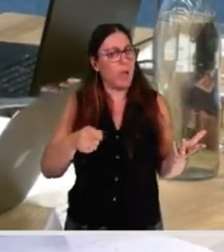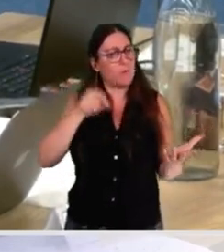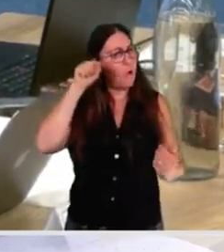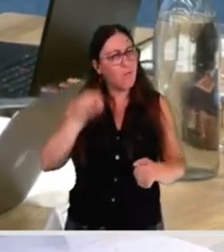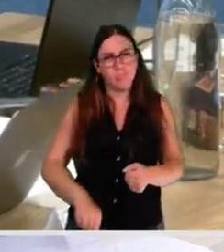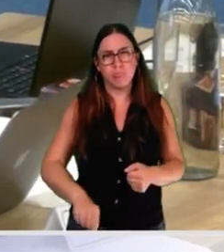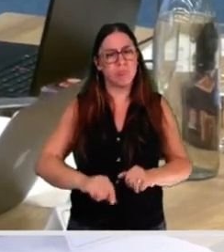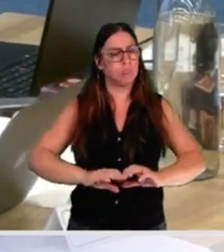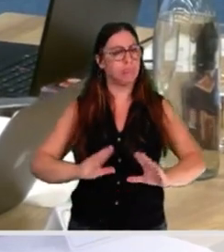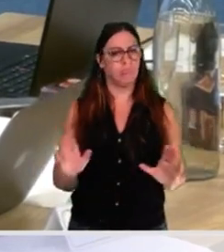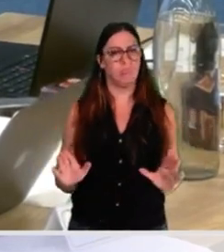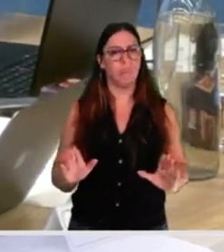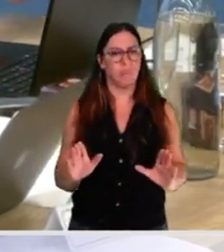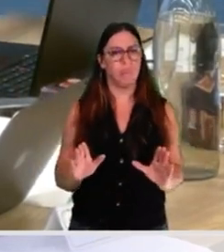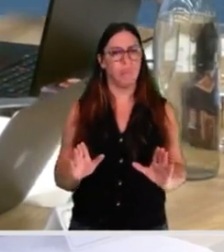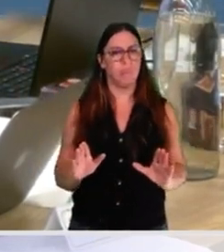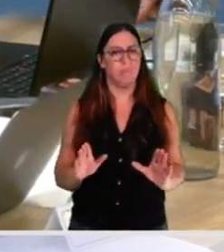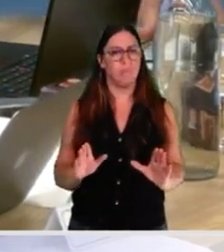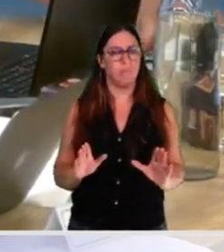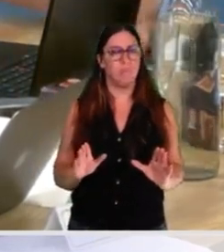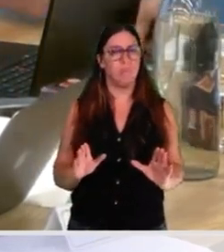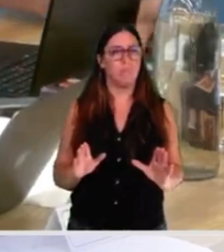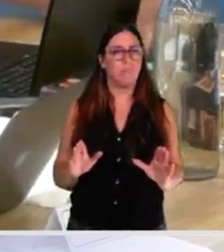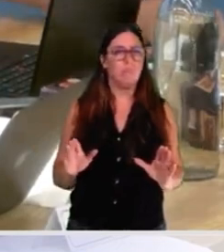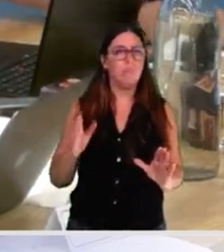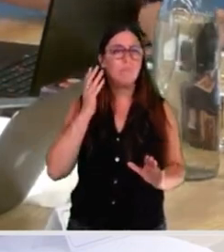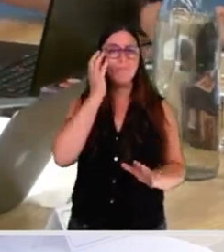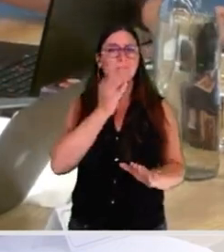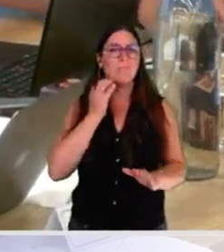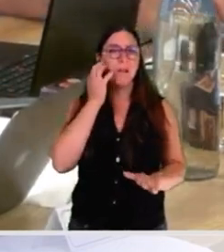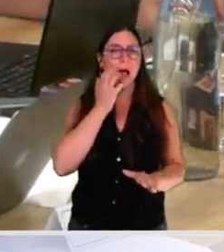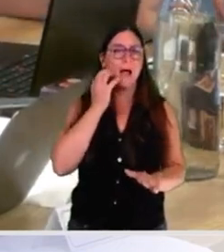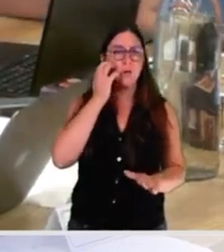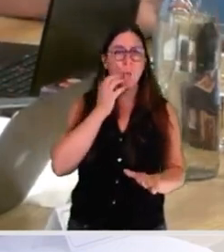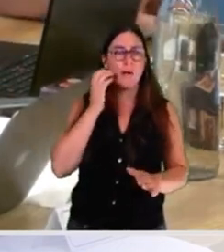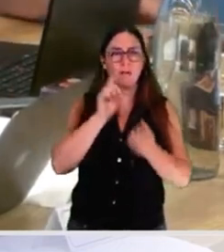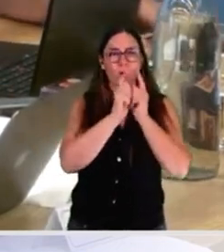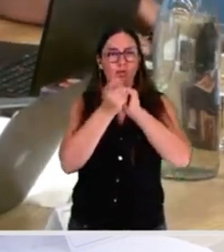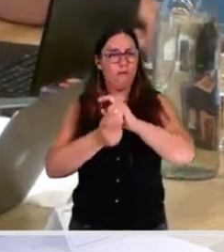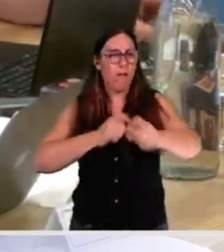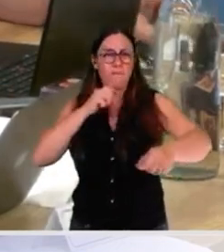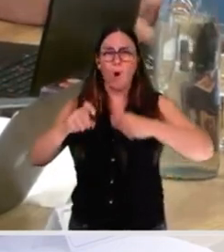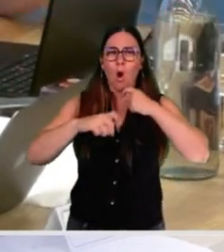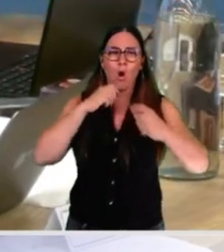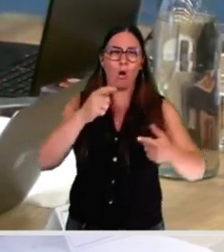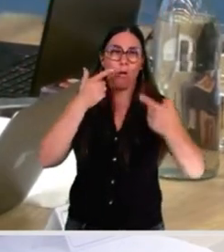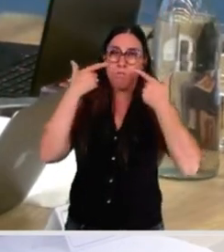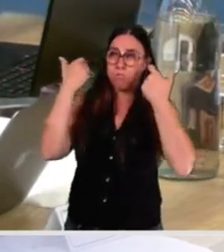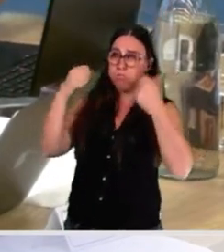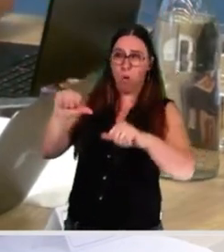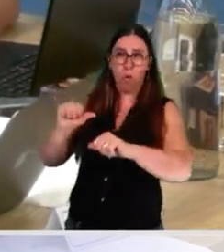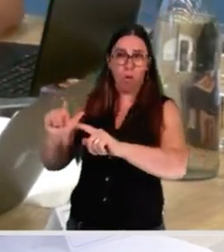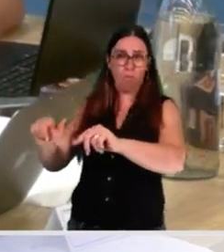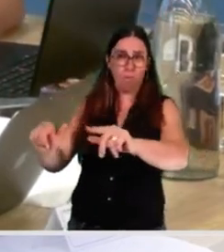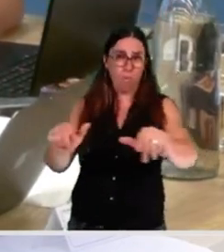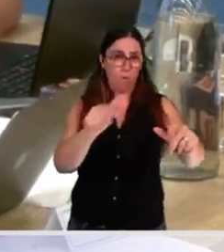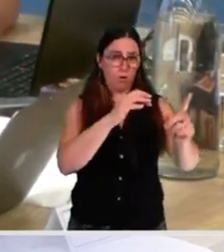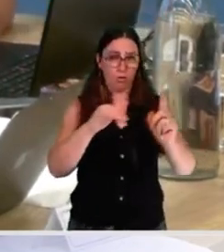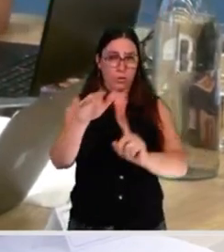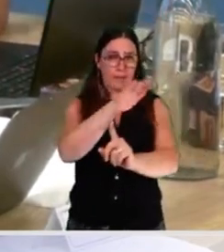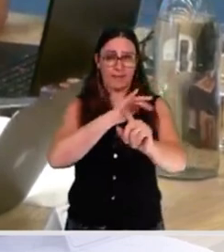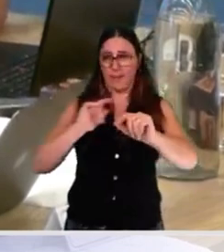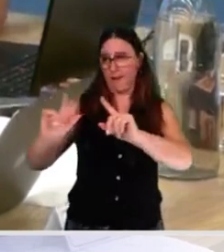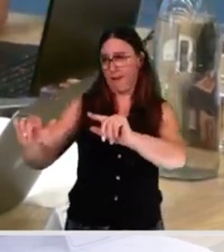indispensable. Une fois ces adolescents devenus violents, comme on le constate aujourd'hui dans la